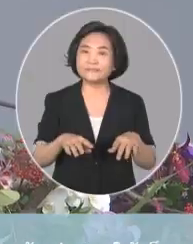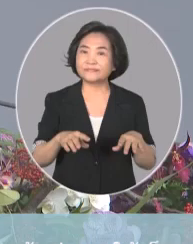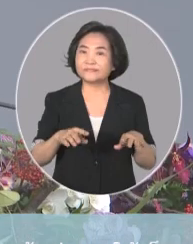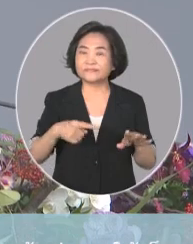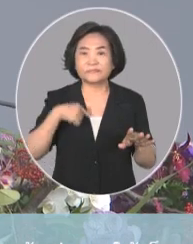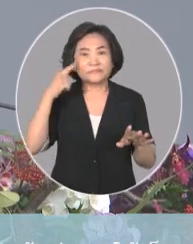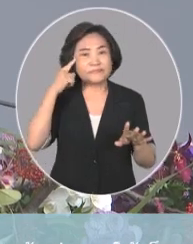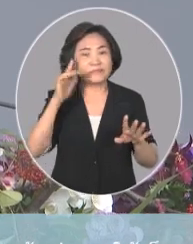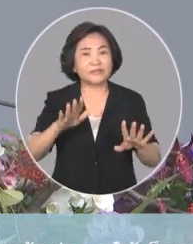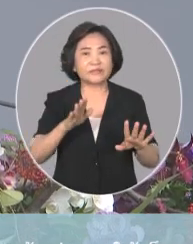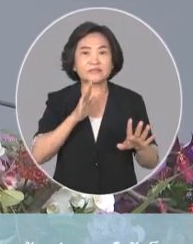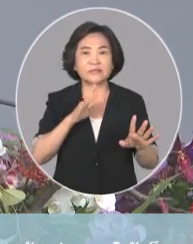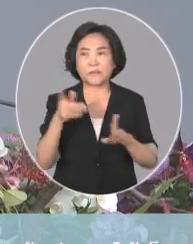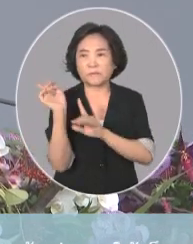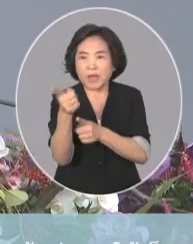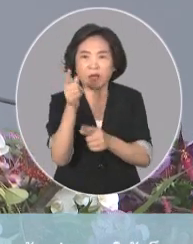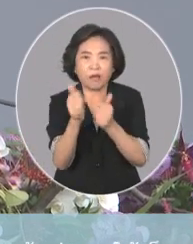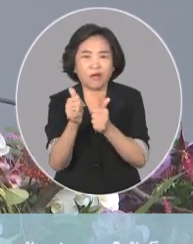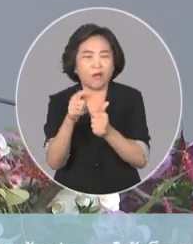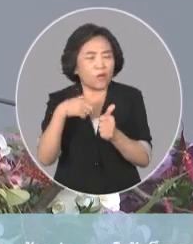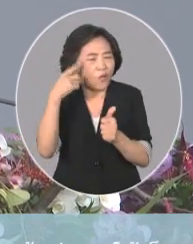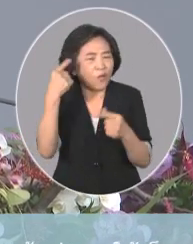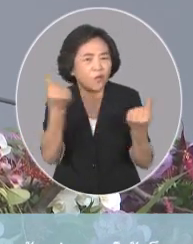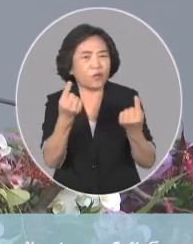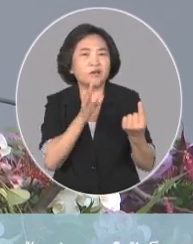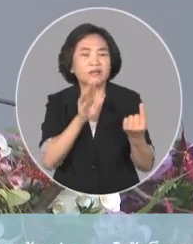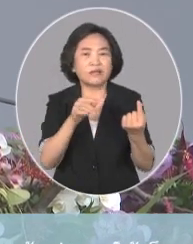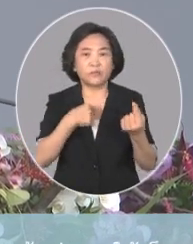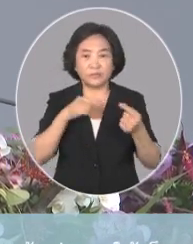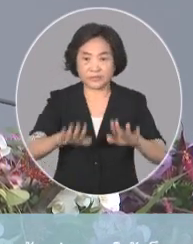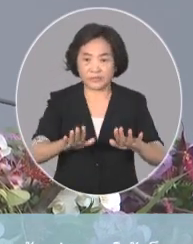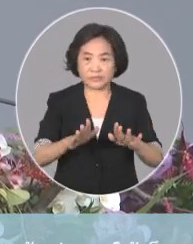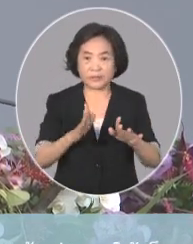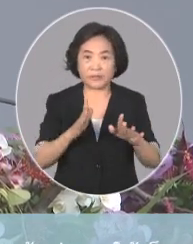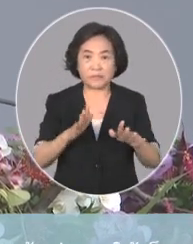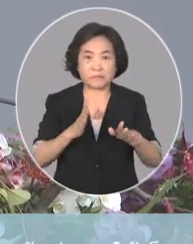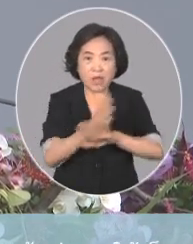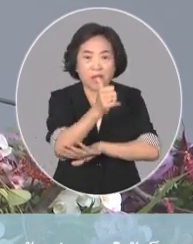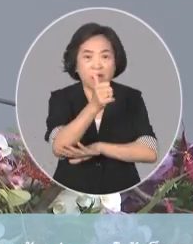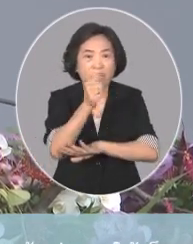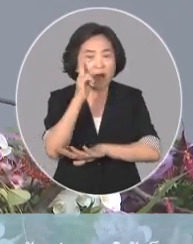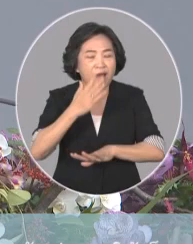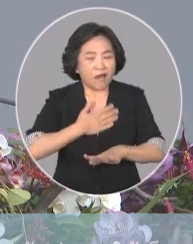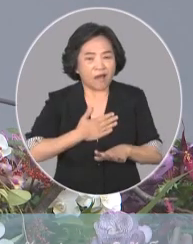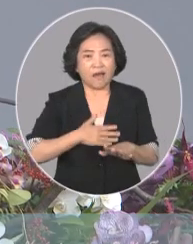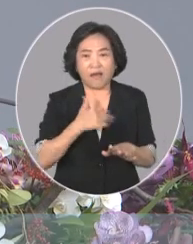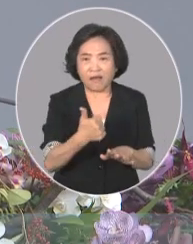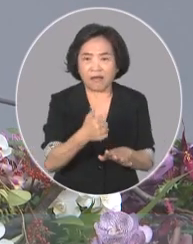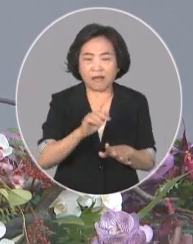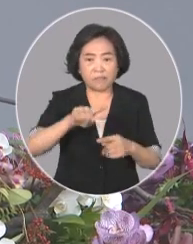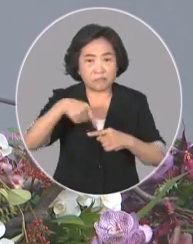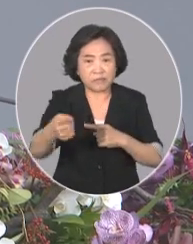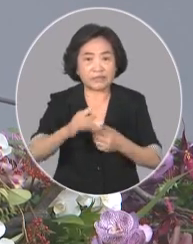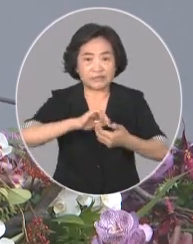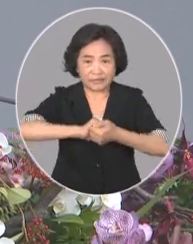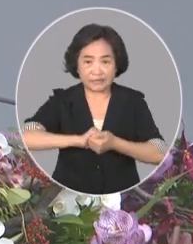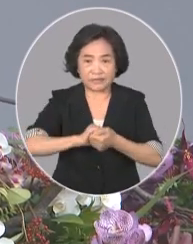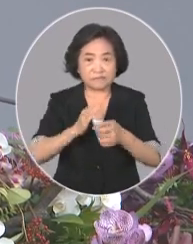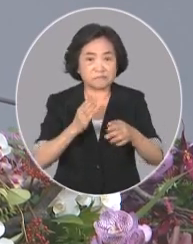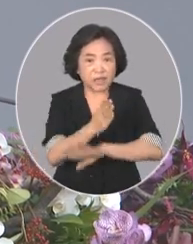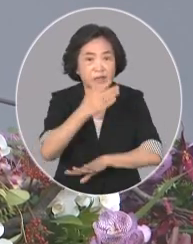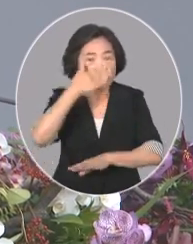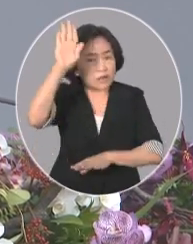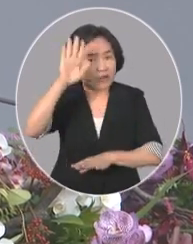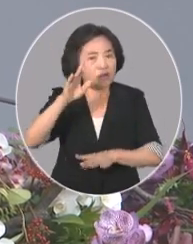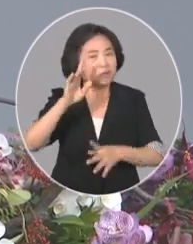แพทย์ที่ทำงานหนักเพื่อประเทศชาติใน2ปีนี้เธอยังเปรียบการพัฒนาของไต้หวันในอนาคตเสมือนกีฬาเบสบอล